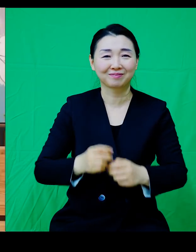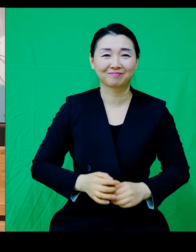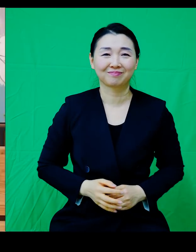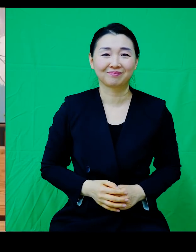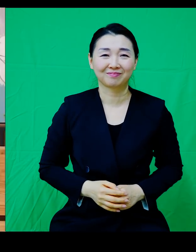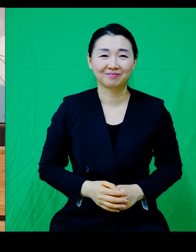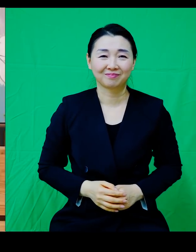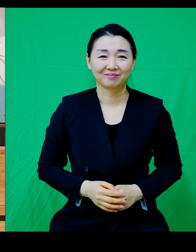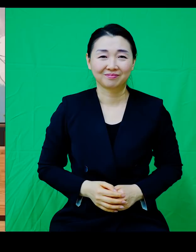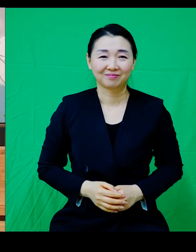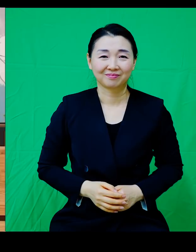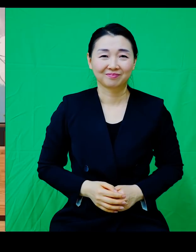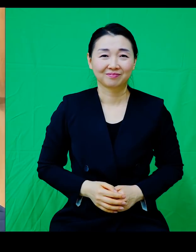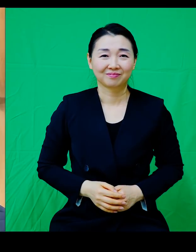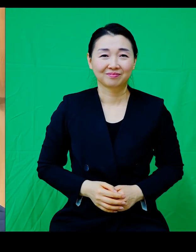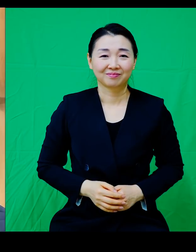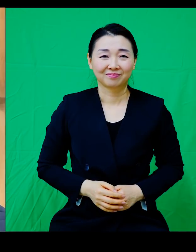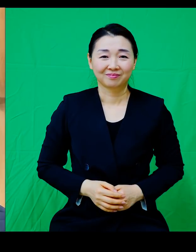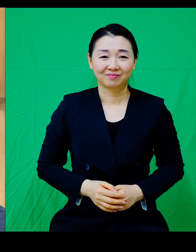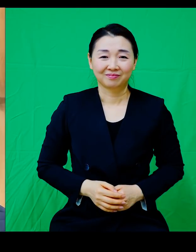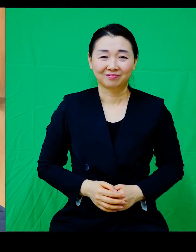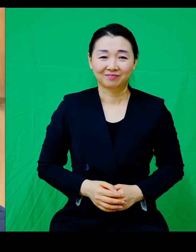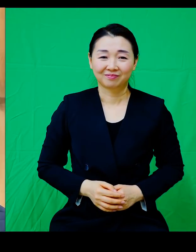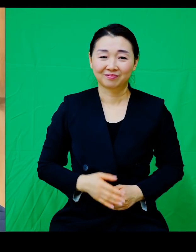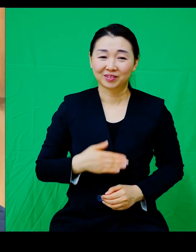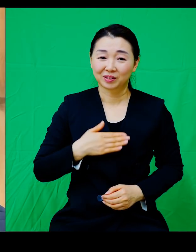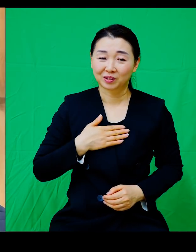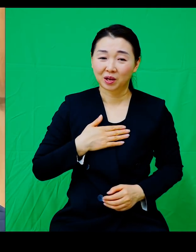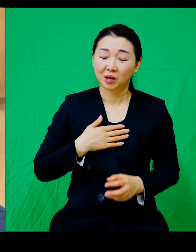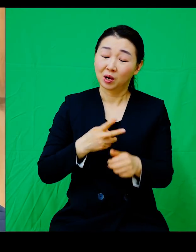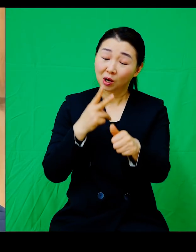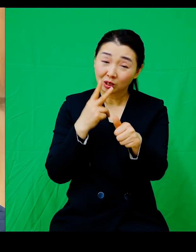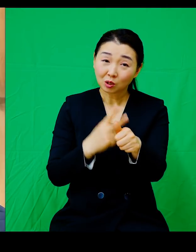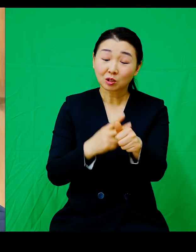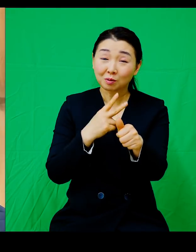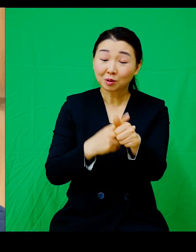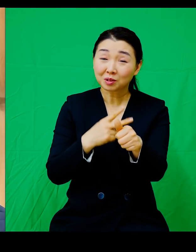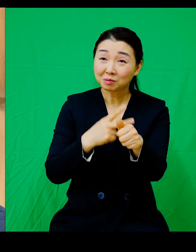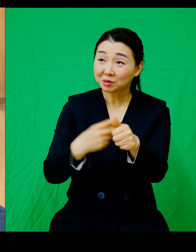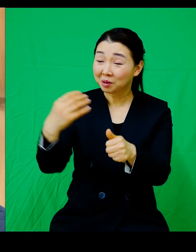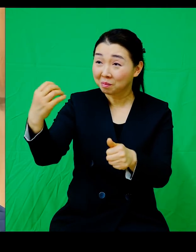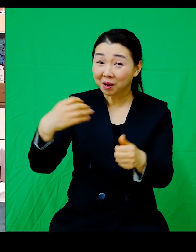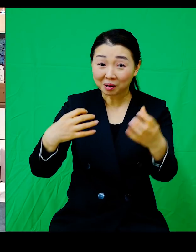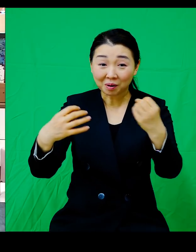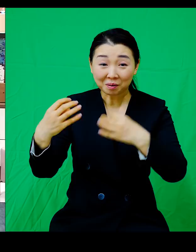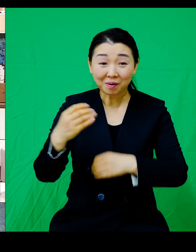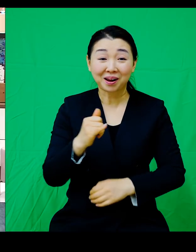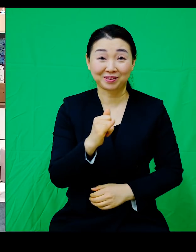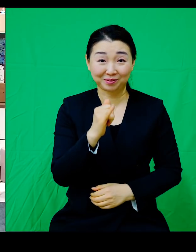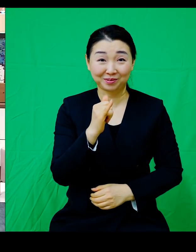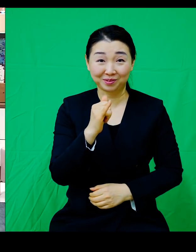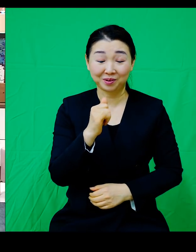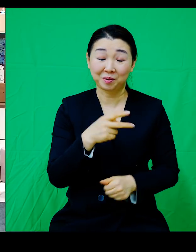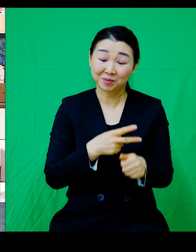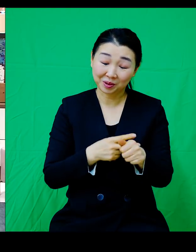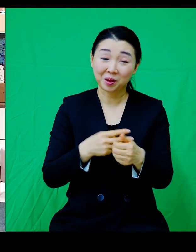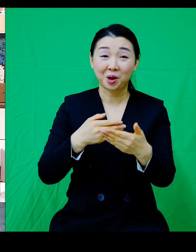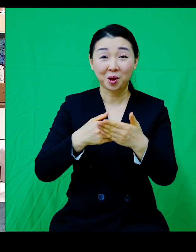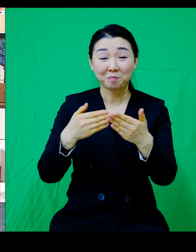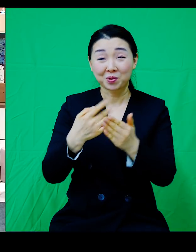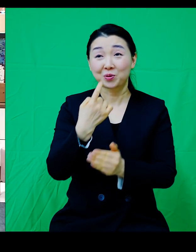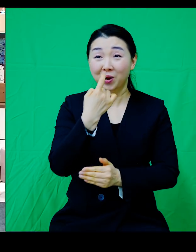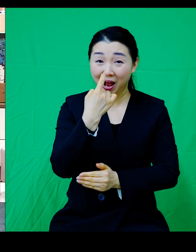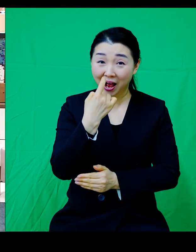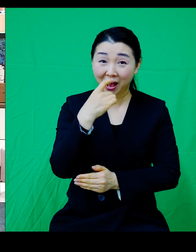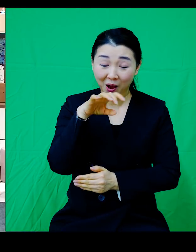궁금해요. 하나님과의 관계는 제가 네. 아무튼 계속 이제 선생님 소리를 듣고 살았어요. 네. 교사 같은 건 아니었지만 네.